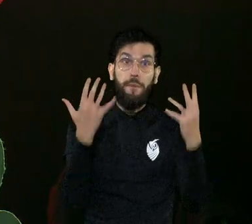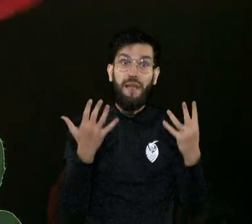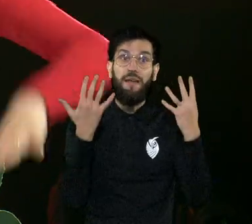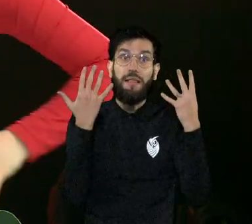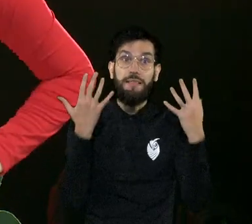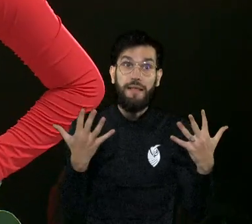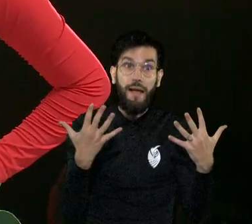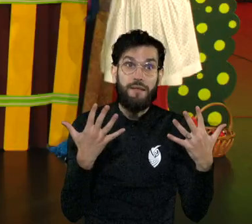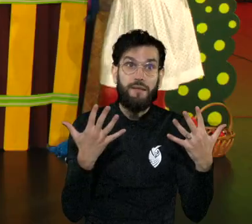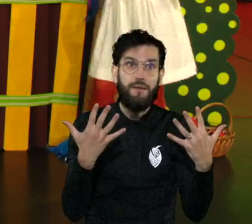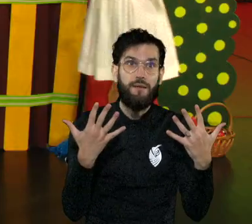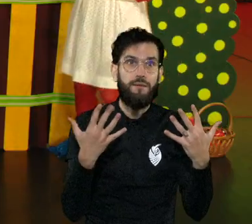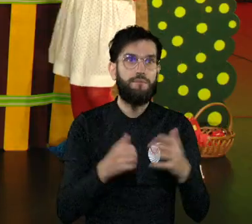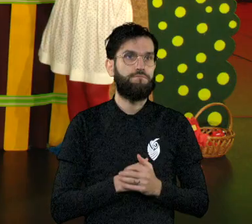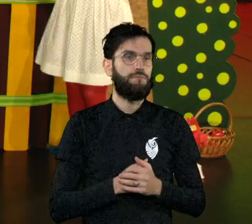6, 7, 8, 9, 10.